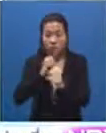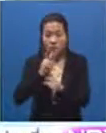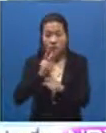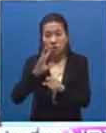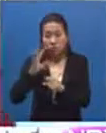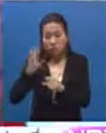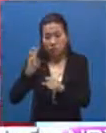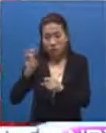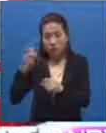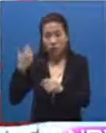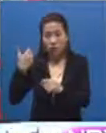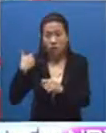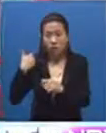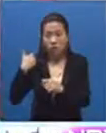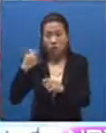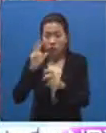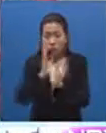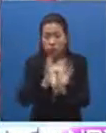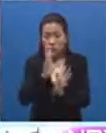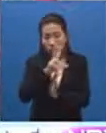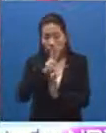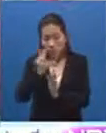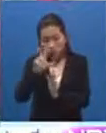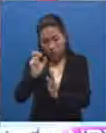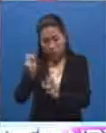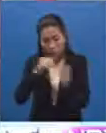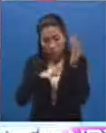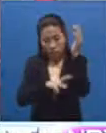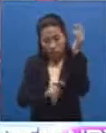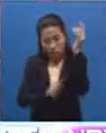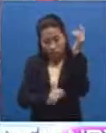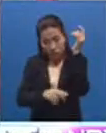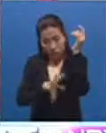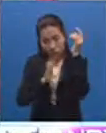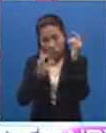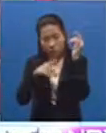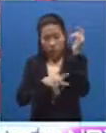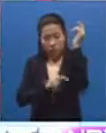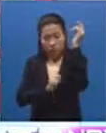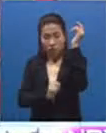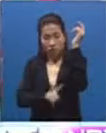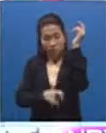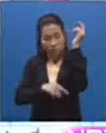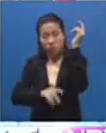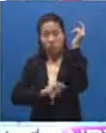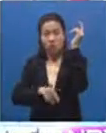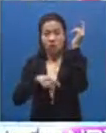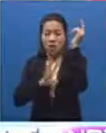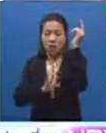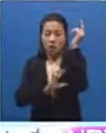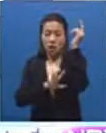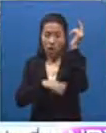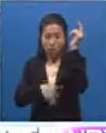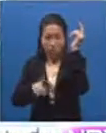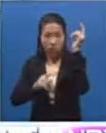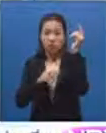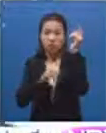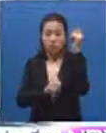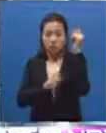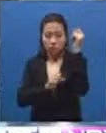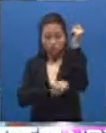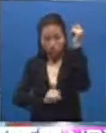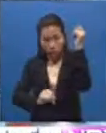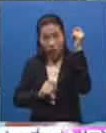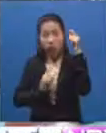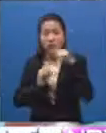ปัตตานี 5,300คนนราธิวาส 5,500คนและ 4อำเภอของจังหวัดสงขลา 2,200คน